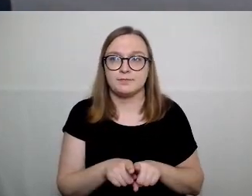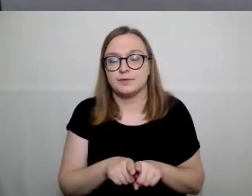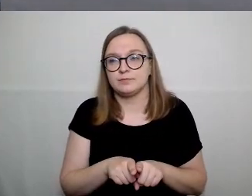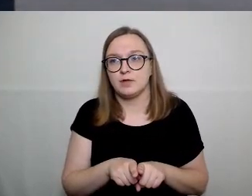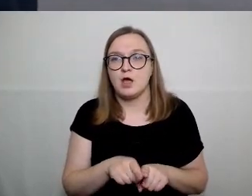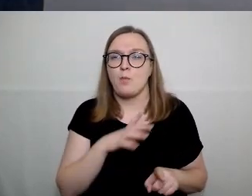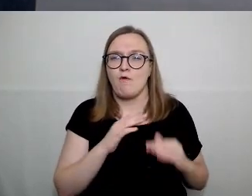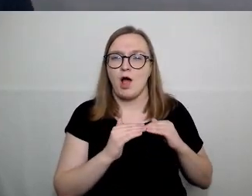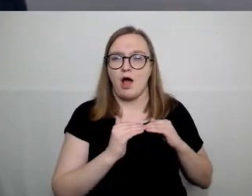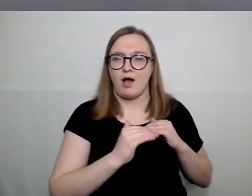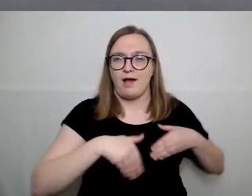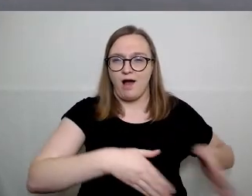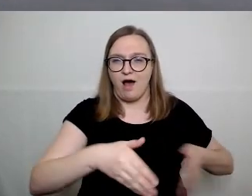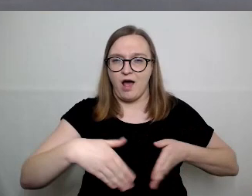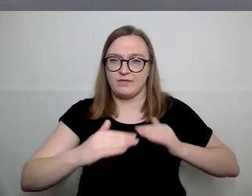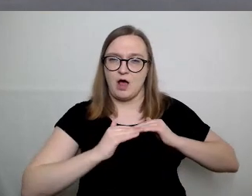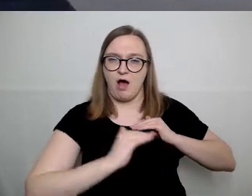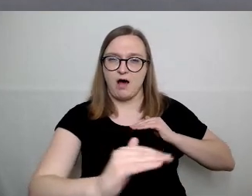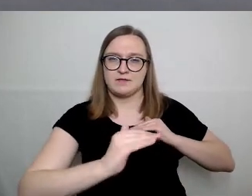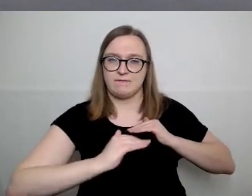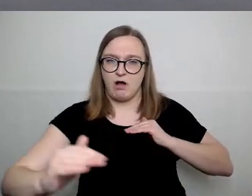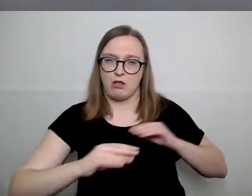asfaltuojami keliai, gatvės miestų.